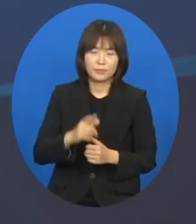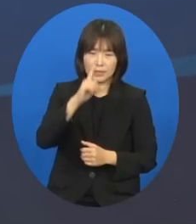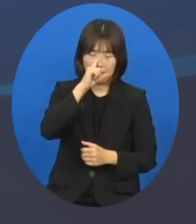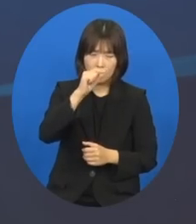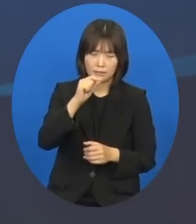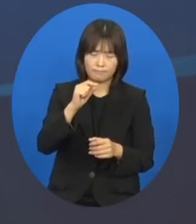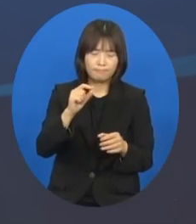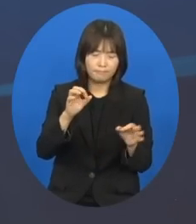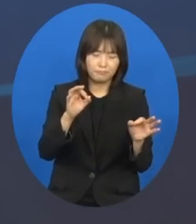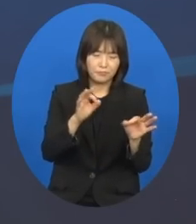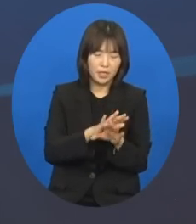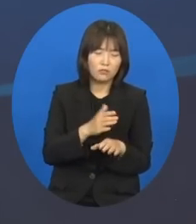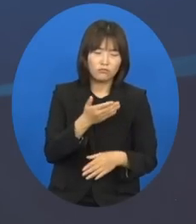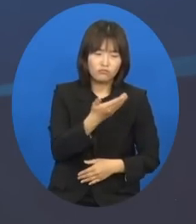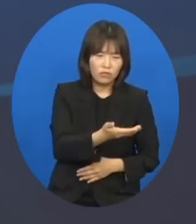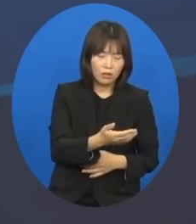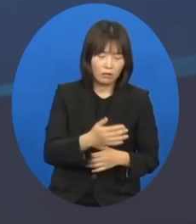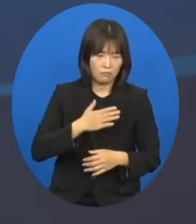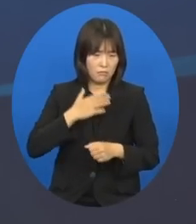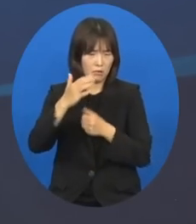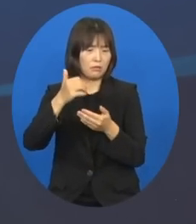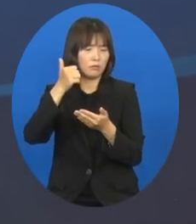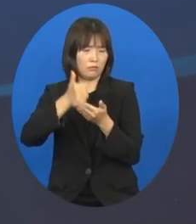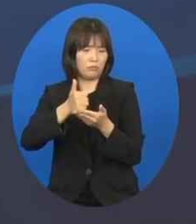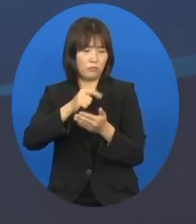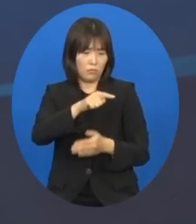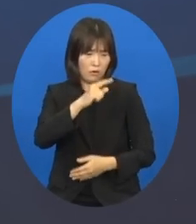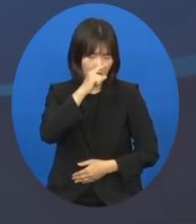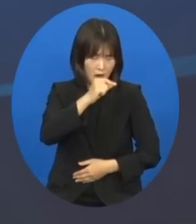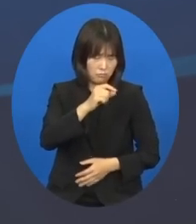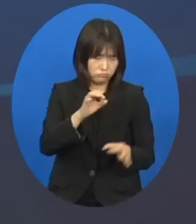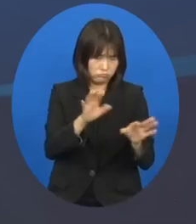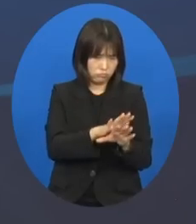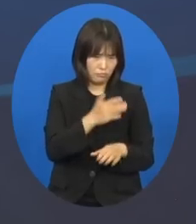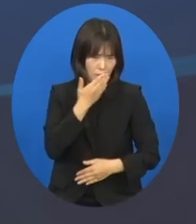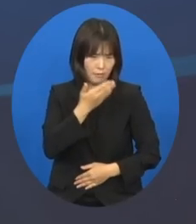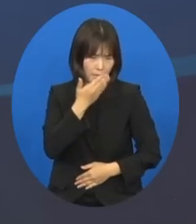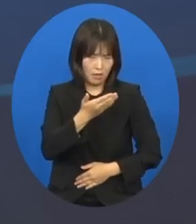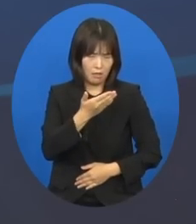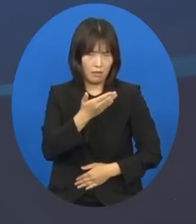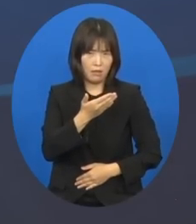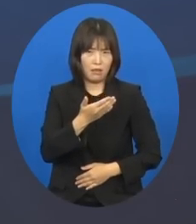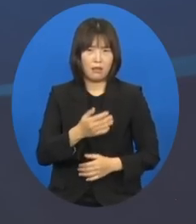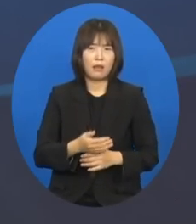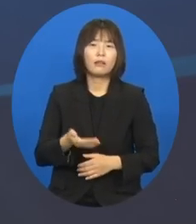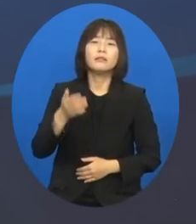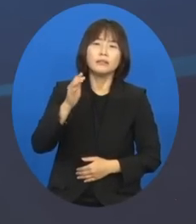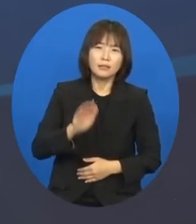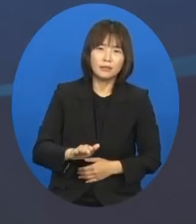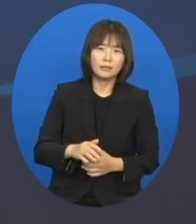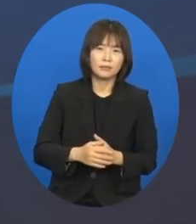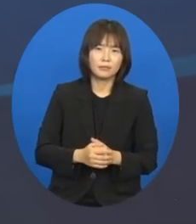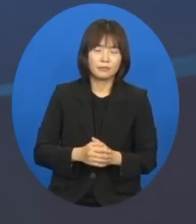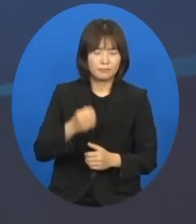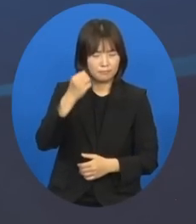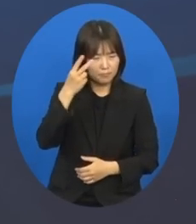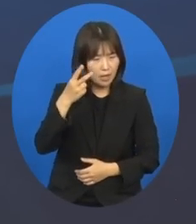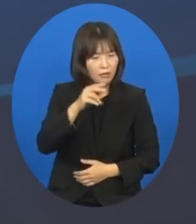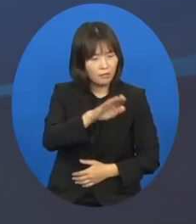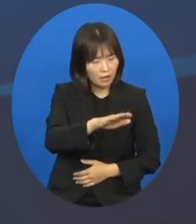빼줄게 야 나 하나님이다 너 가시 하나 못 빼줄 것 같냐 그런데 바울아